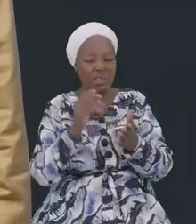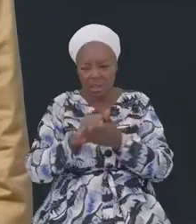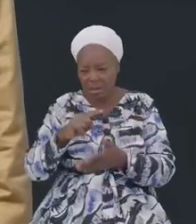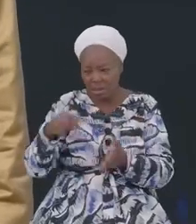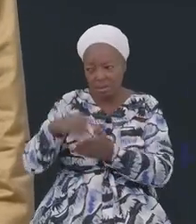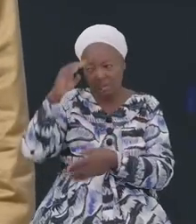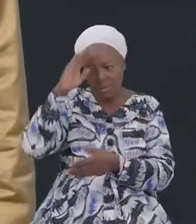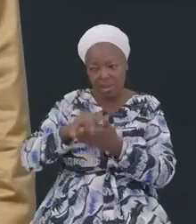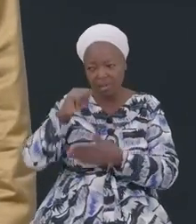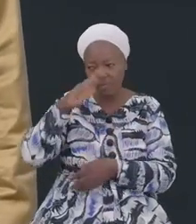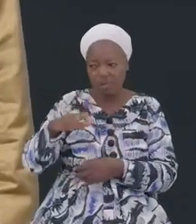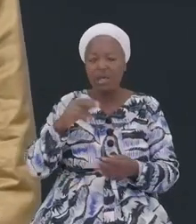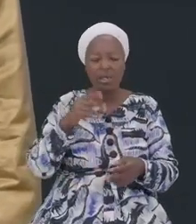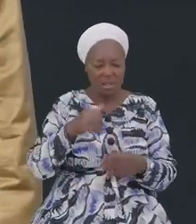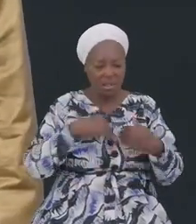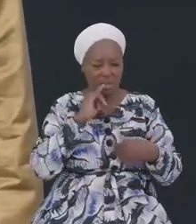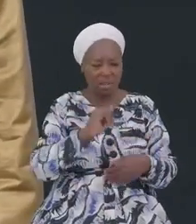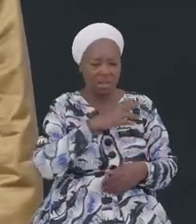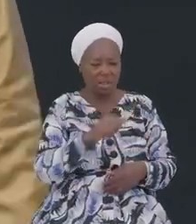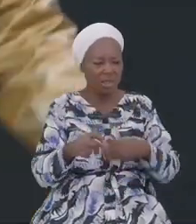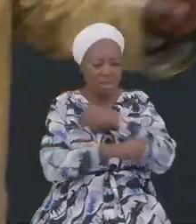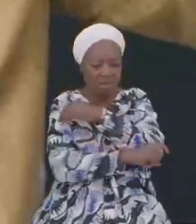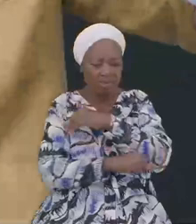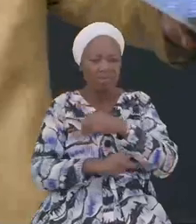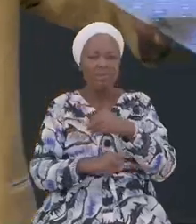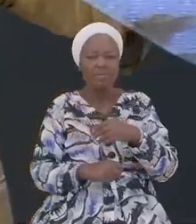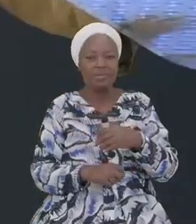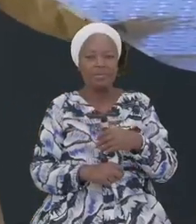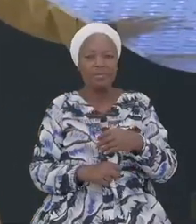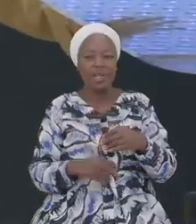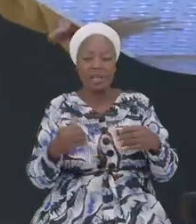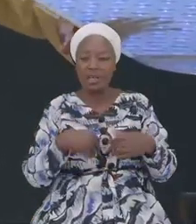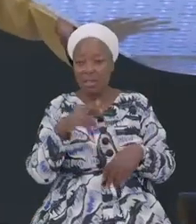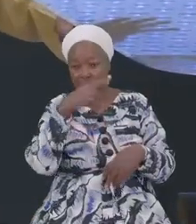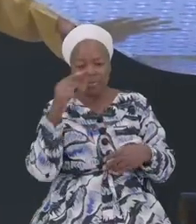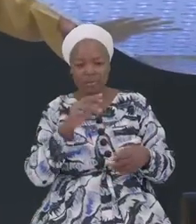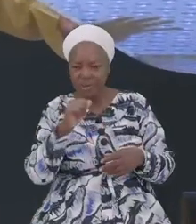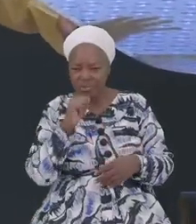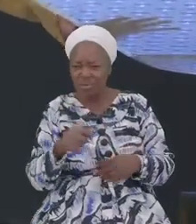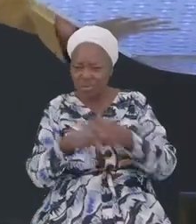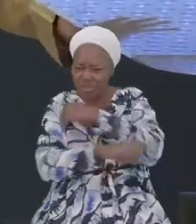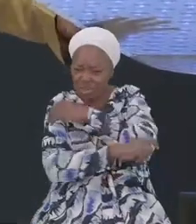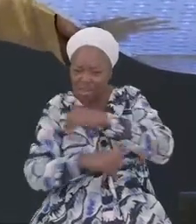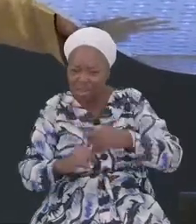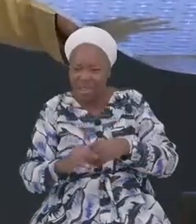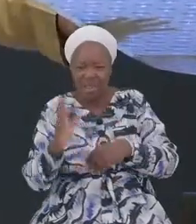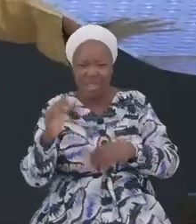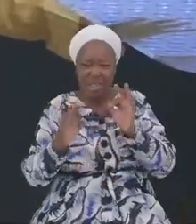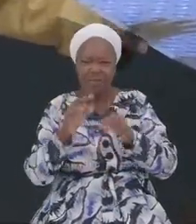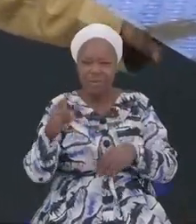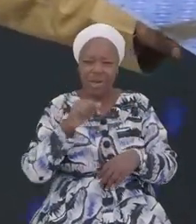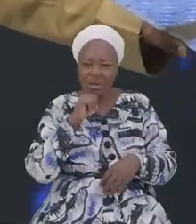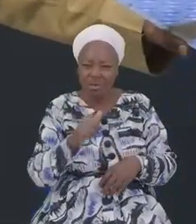homme, cette femme est un voleur ou une voleuse. Si vous ne voulez pas, si vous n'êtes